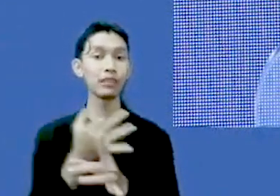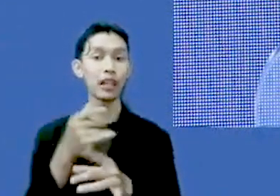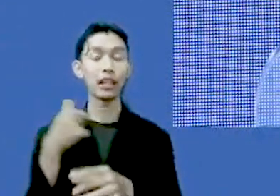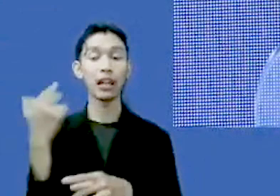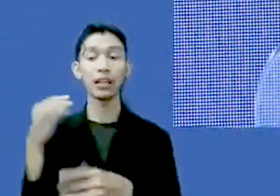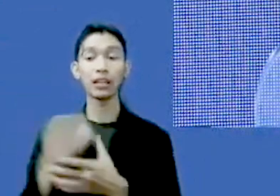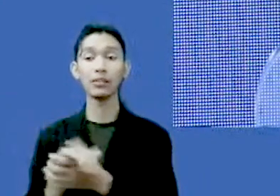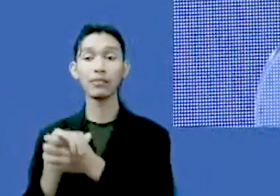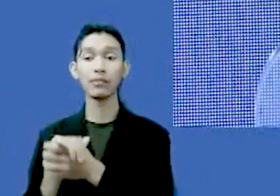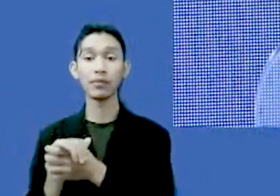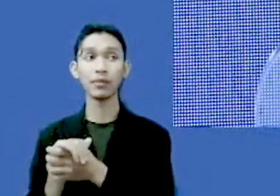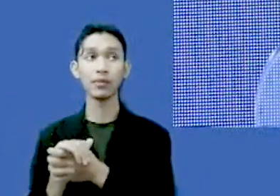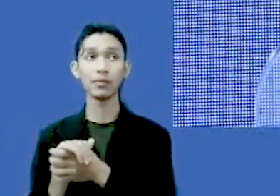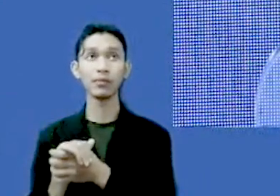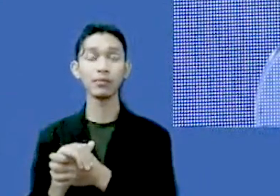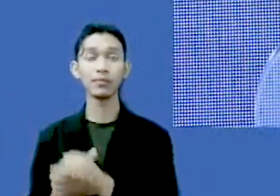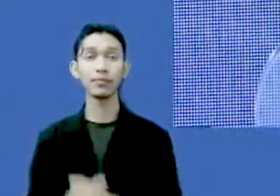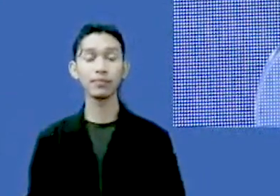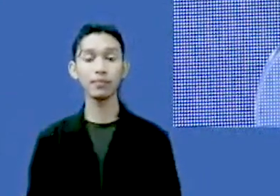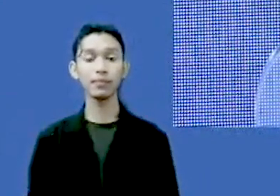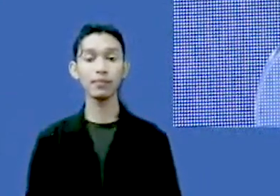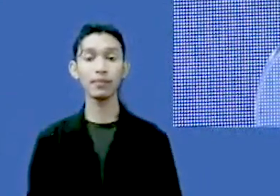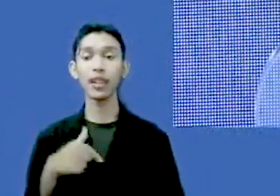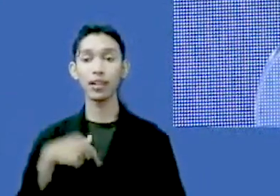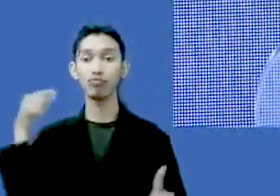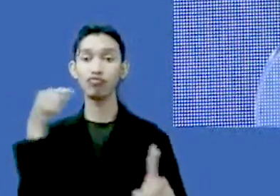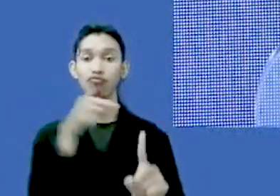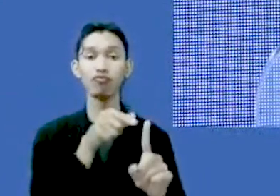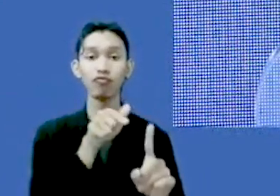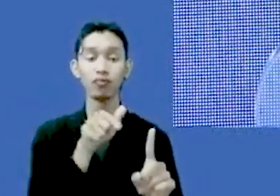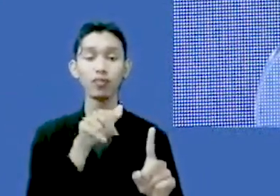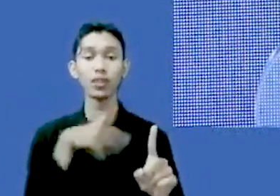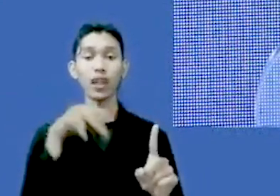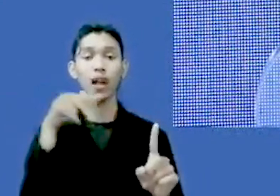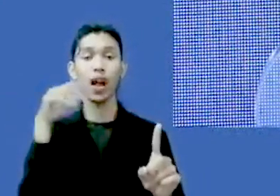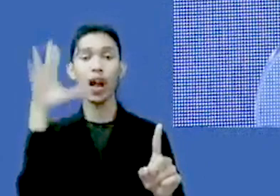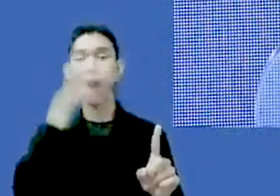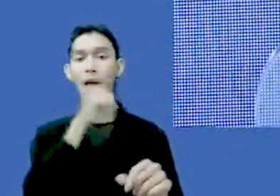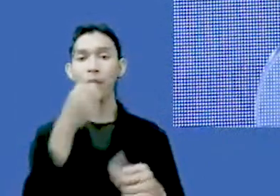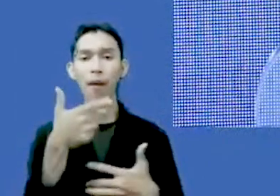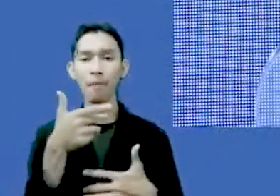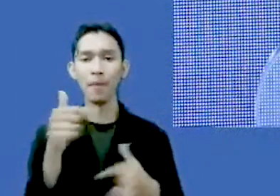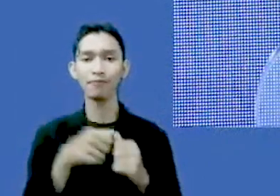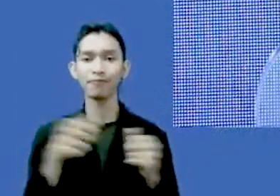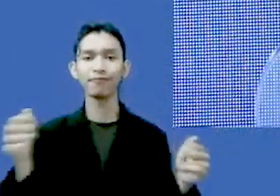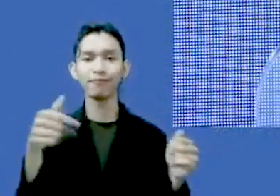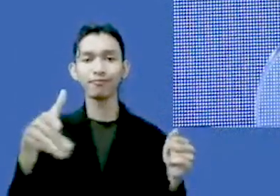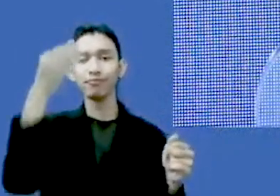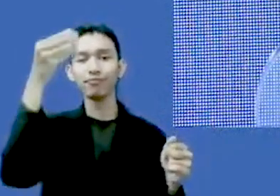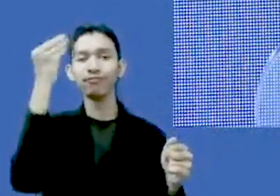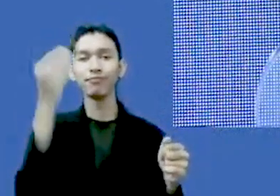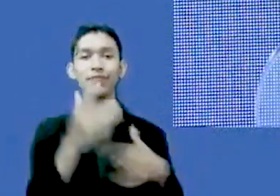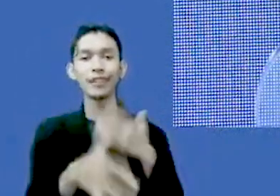YF nah arahnya ke sana Jadi kita sangat berharap pengukuran indeks literasi digital